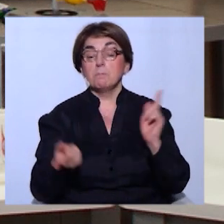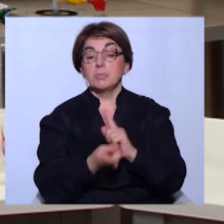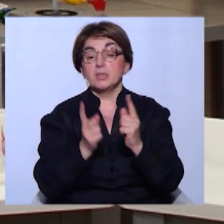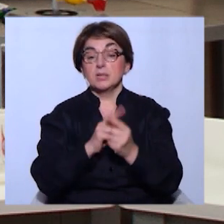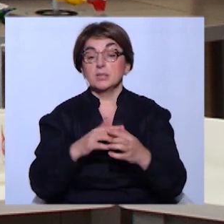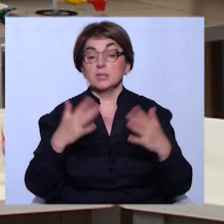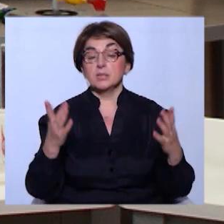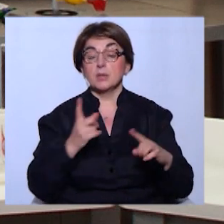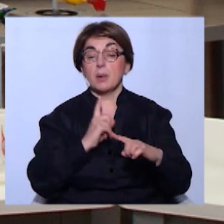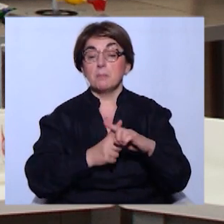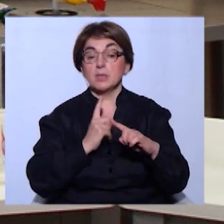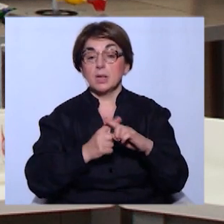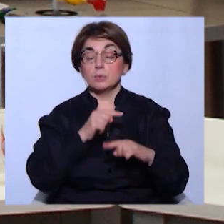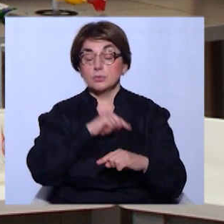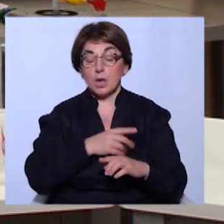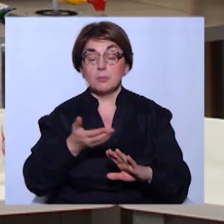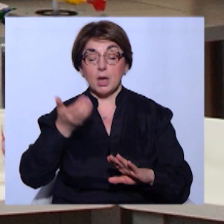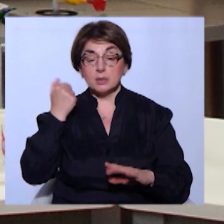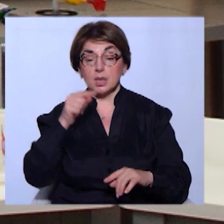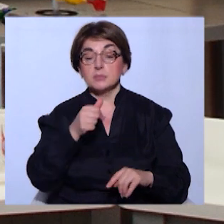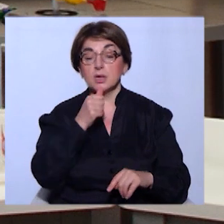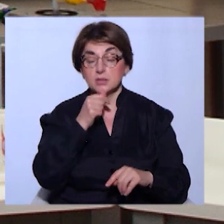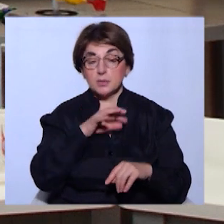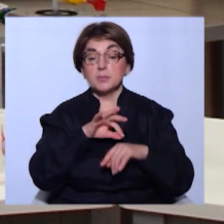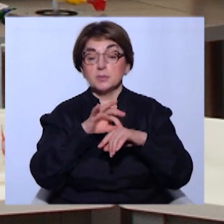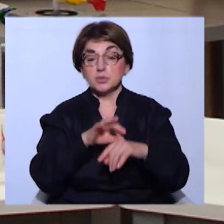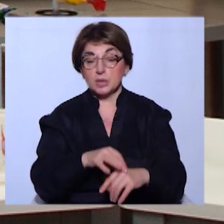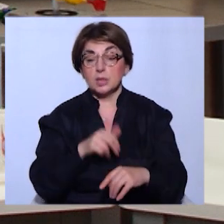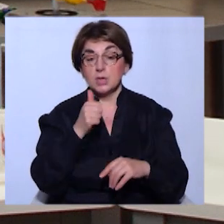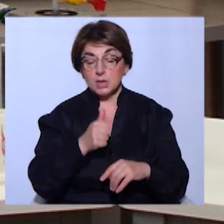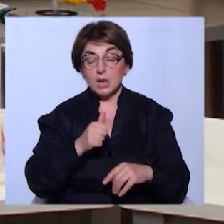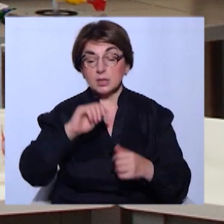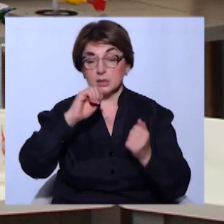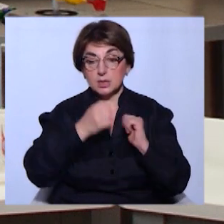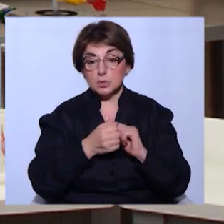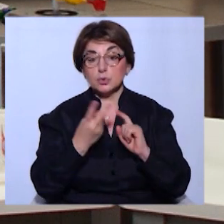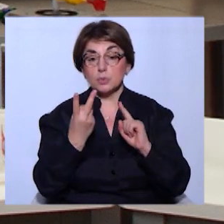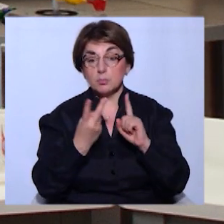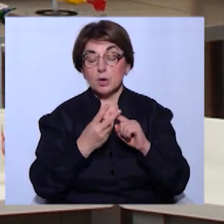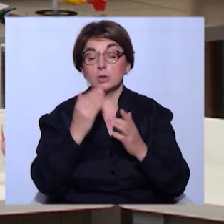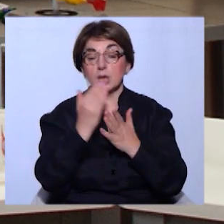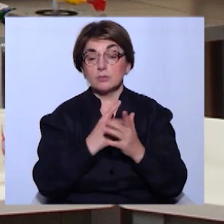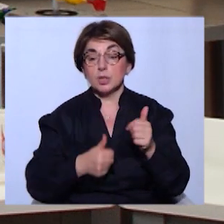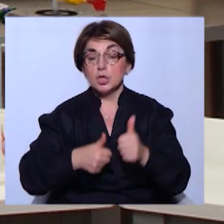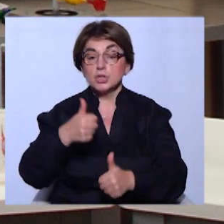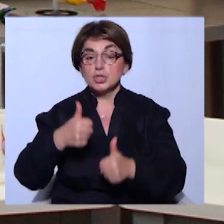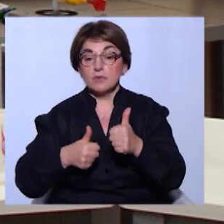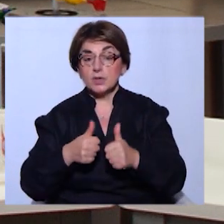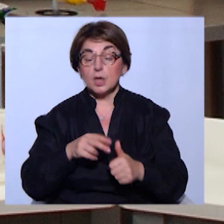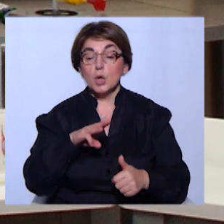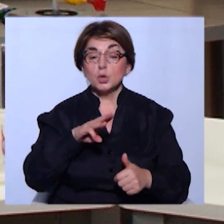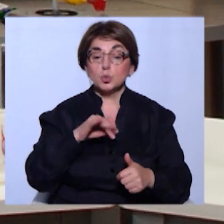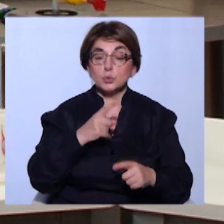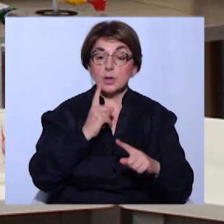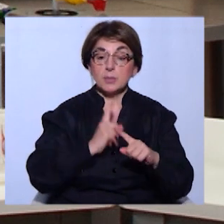თუმცა ჩვენ ამის დამადასტურებელი ექსპერიმენტები ჩავატარეთ და თქვენ კარგად გახსოვთ, რომ მეორე გაკვეთილზე ჩვენ ერთმანეთს შევადარეთ ტუტე